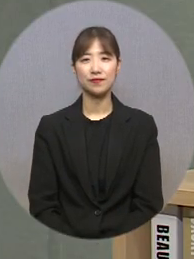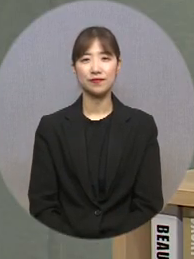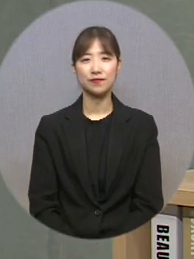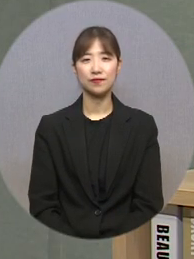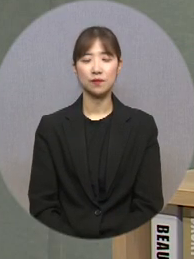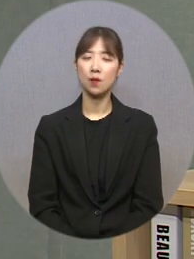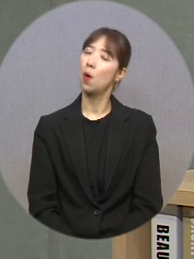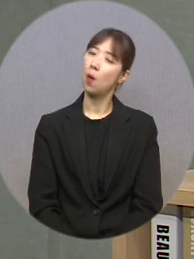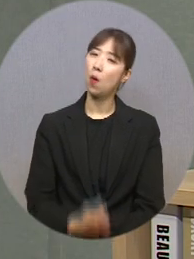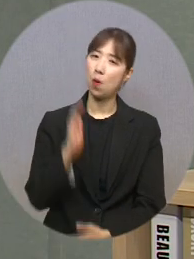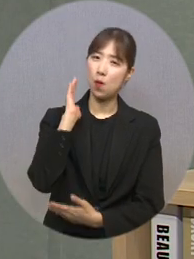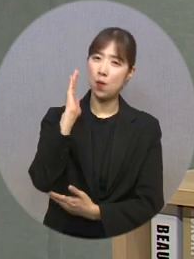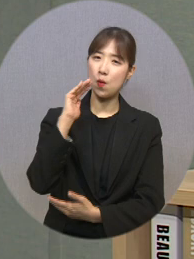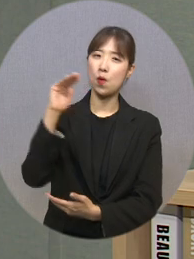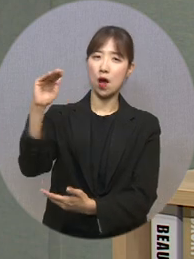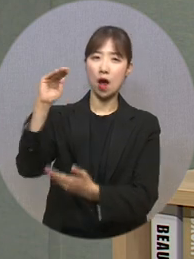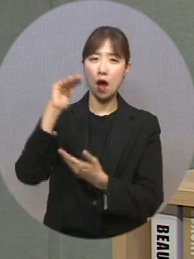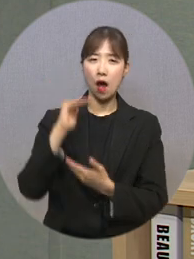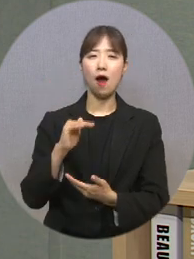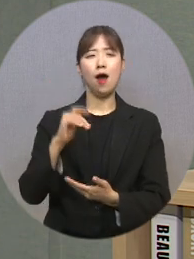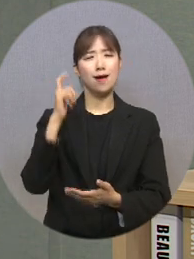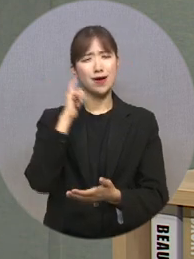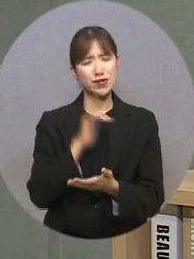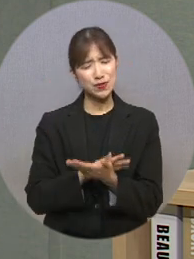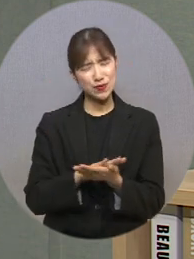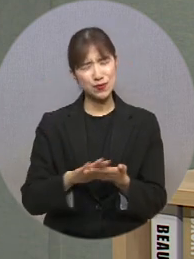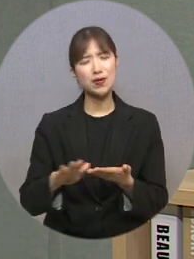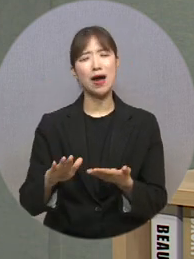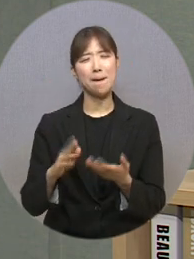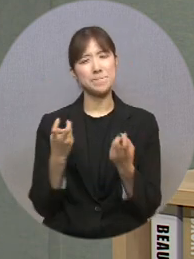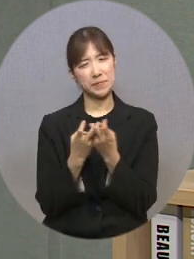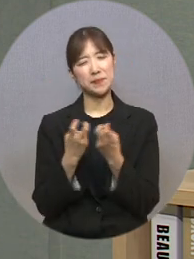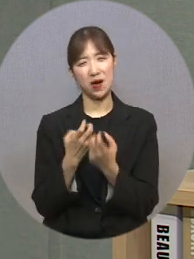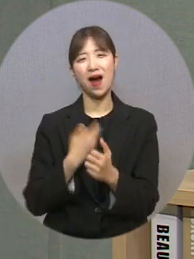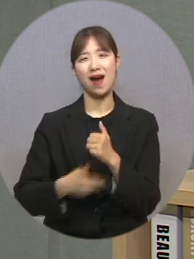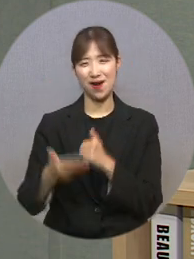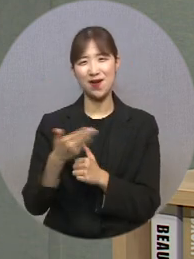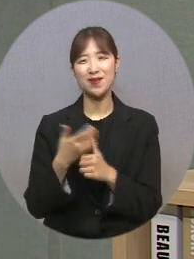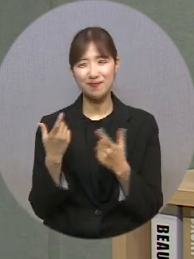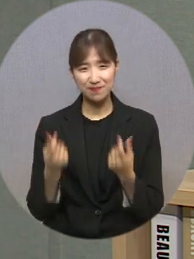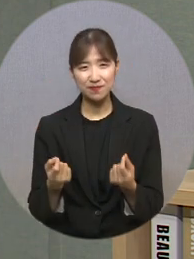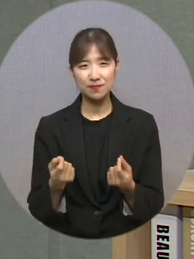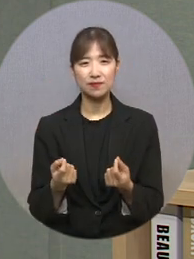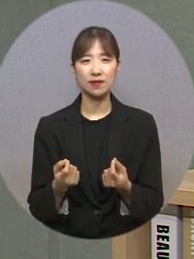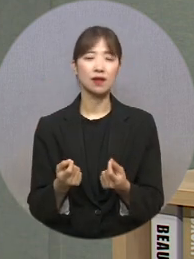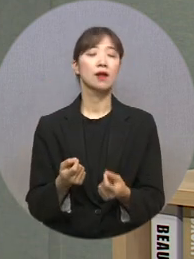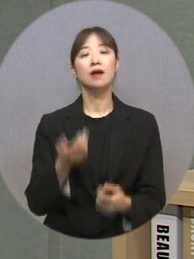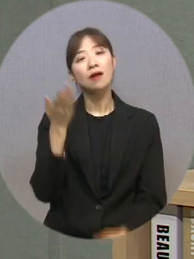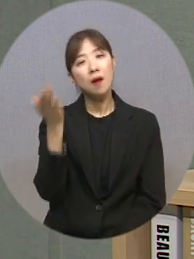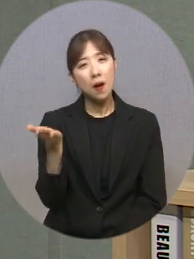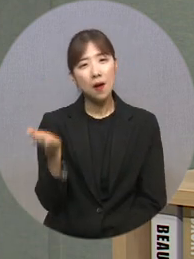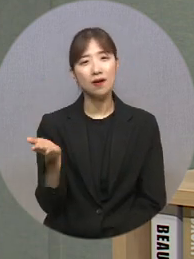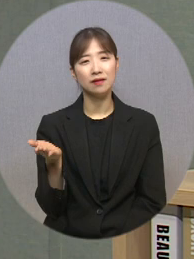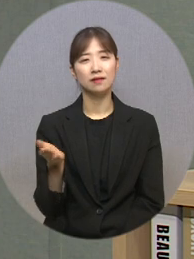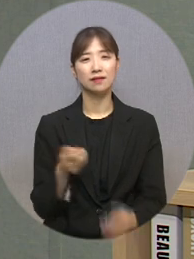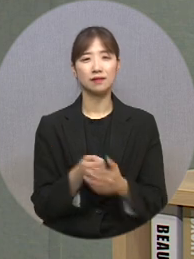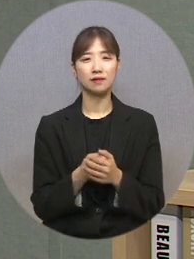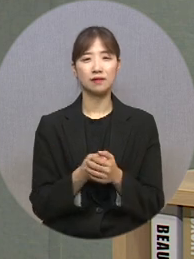지금 얘기를 듣다 보니까 아주 시원하게 해답을 주셨는데 예. 그래서 임채연